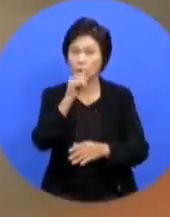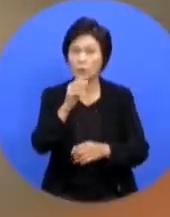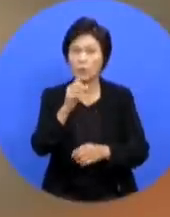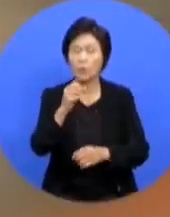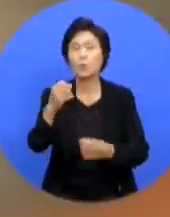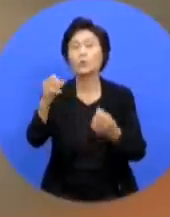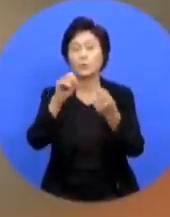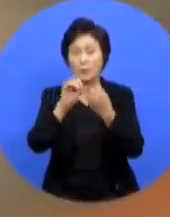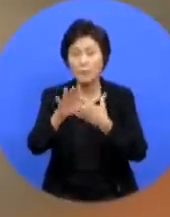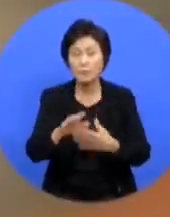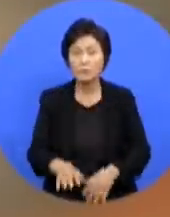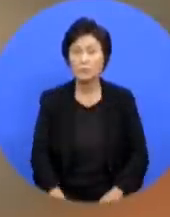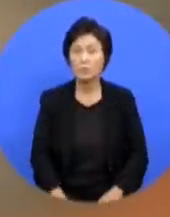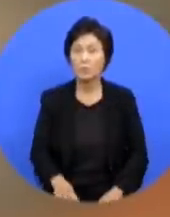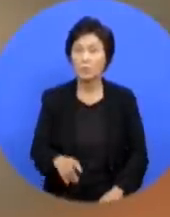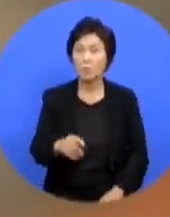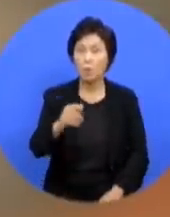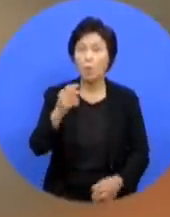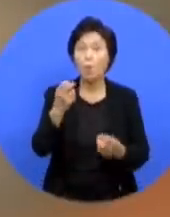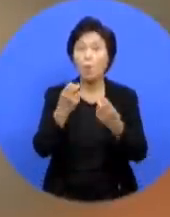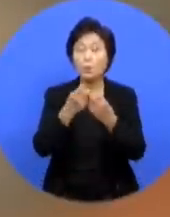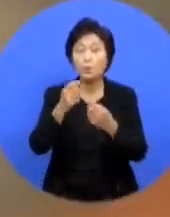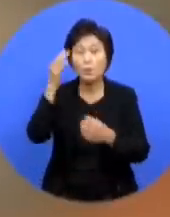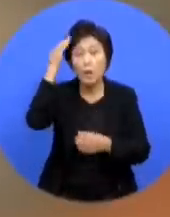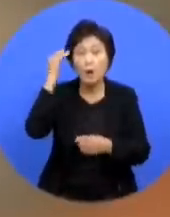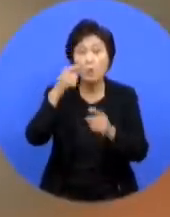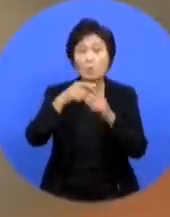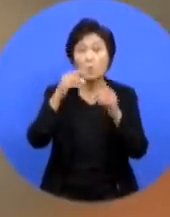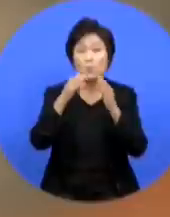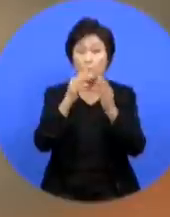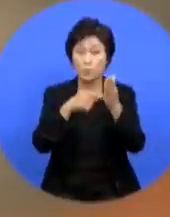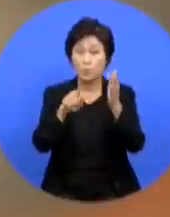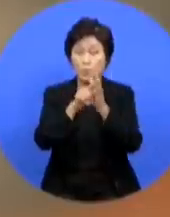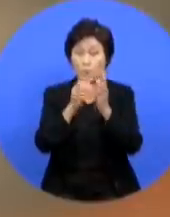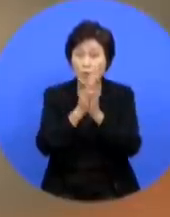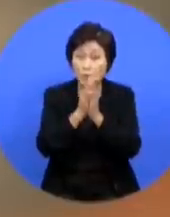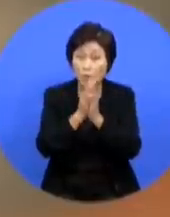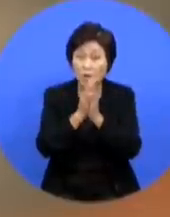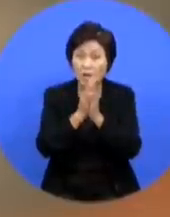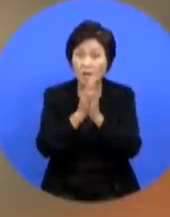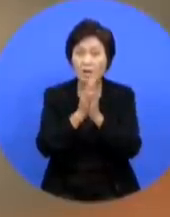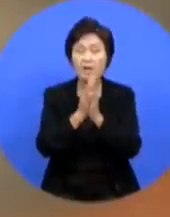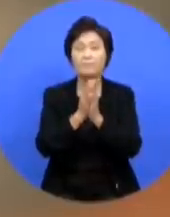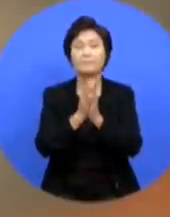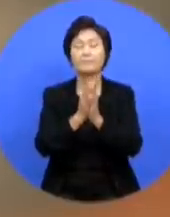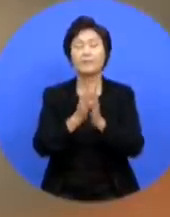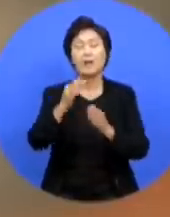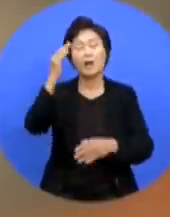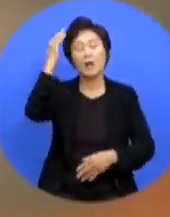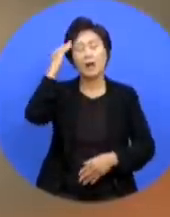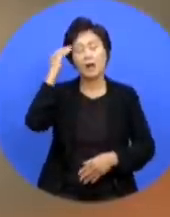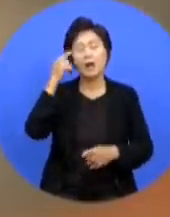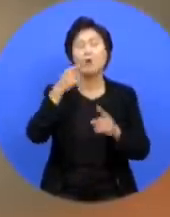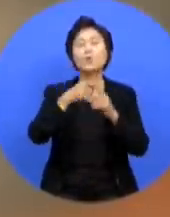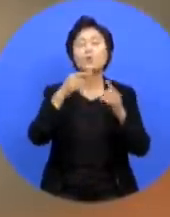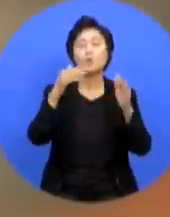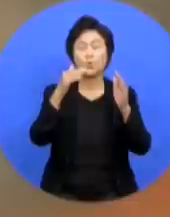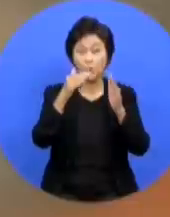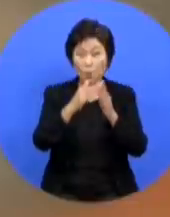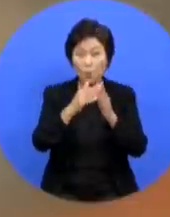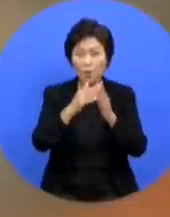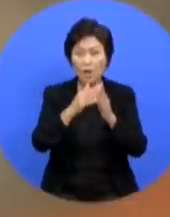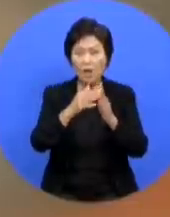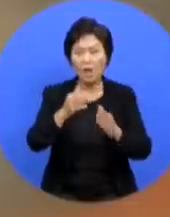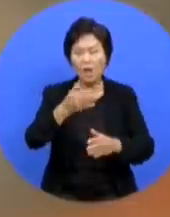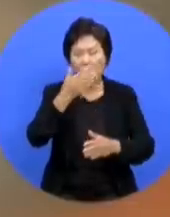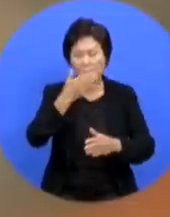알아서 한국교회를 위해서 기도하냐 하니까 한국교회가 물질 때문에 타락했다고 하는데 아이고. 한국교회가